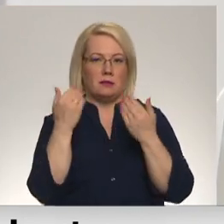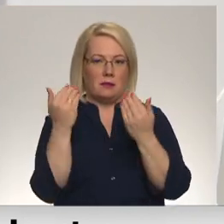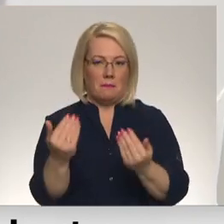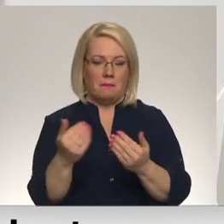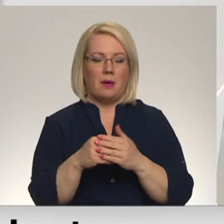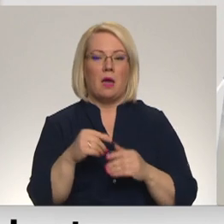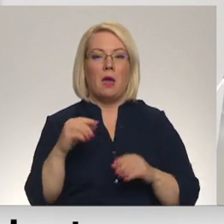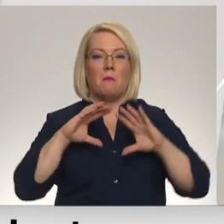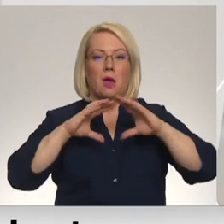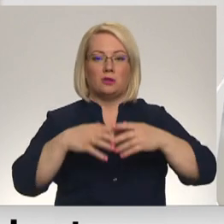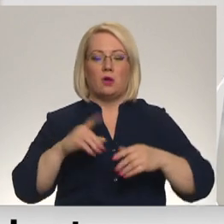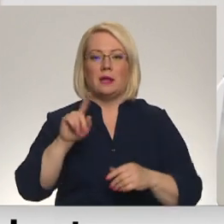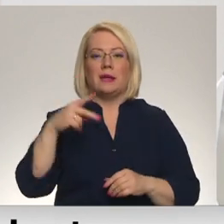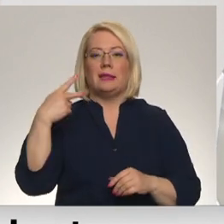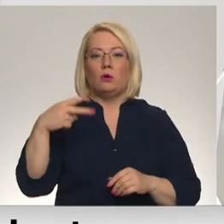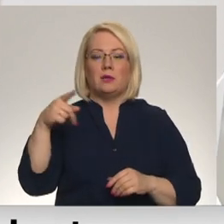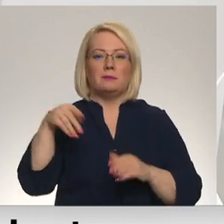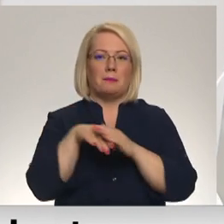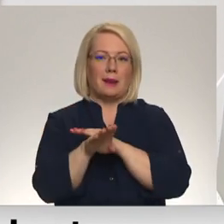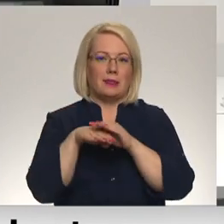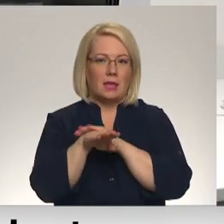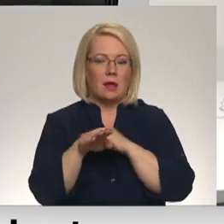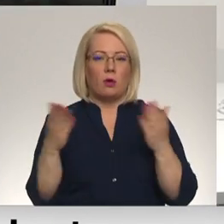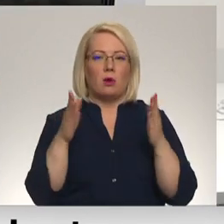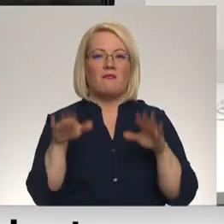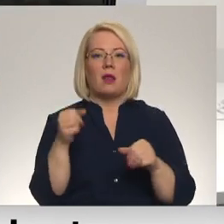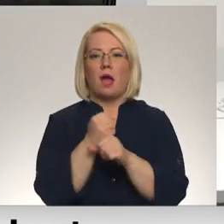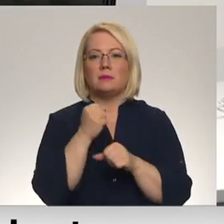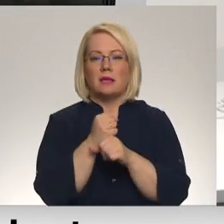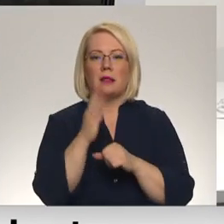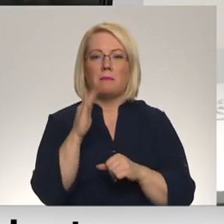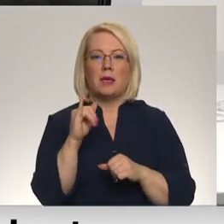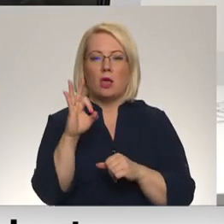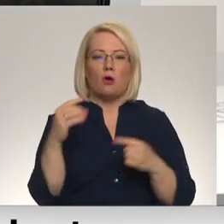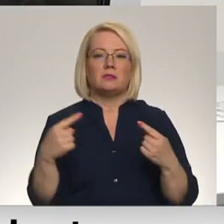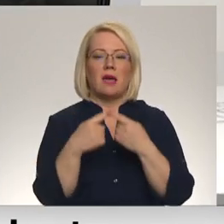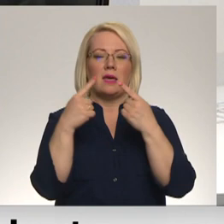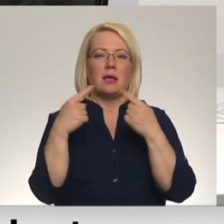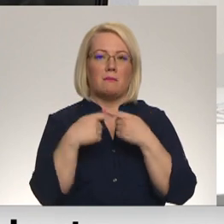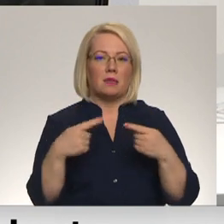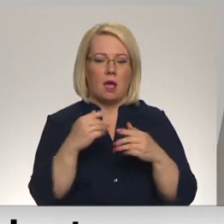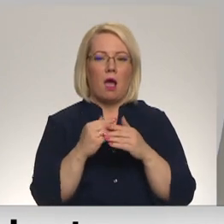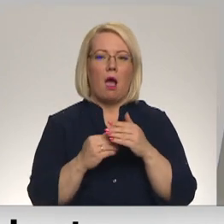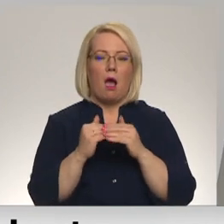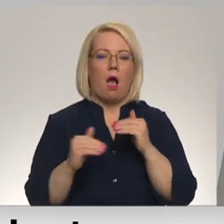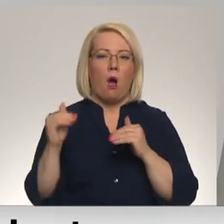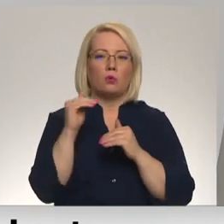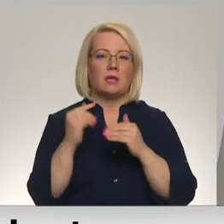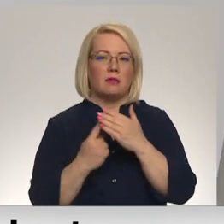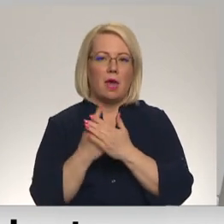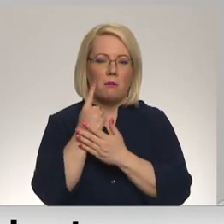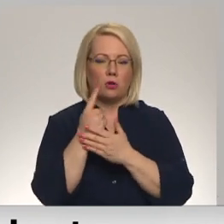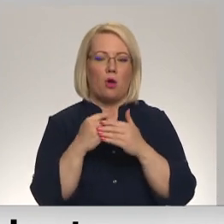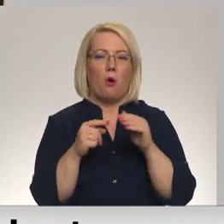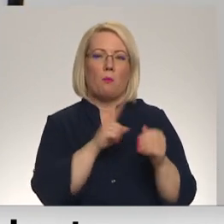Pasaulē ir mazāk nekā 20 šādu printeru, kuri var apstrādāt biosaderīgus materiālus augstā temperatūrā, pasargājot materiālus